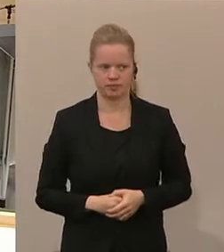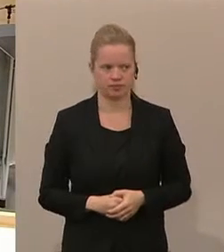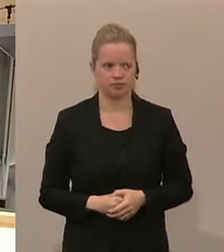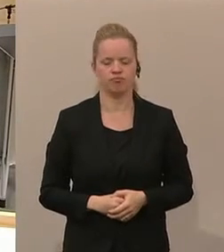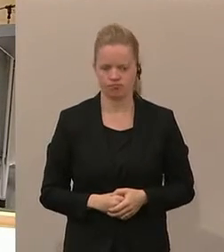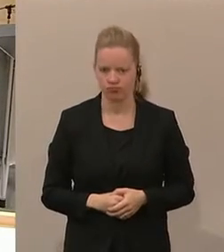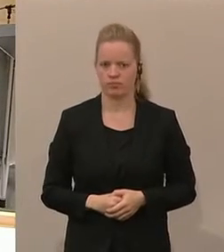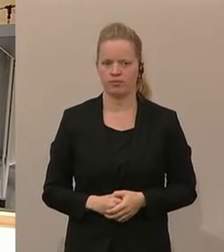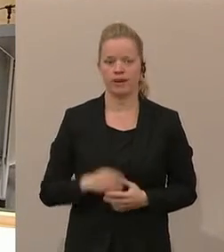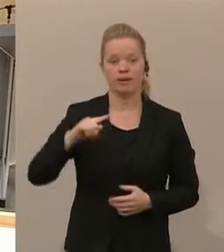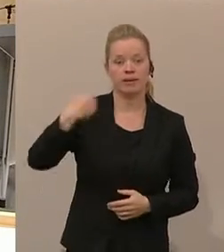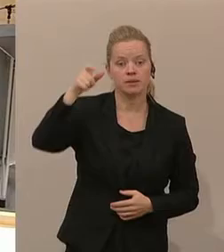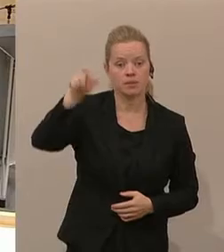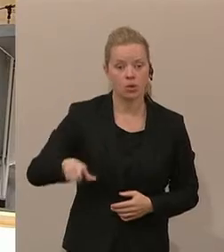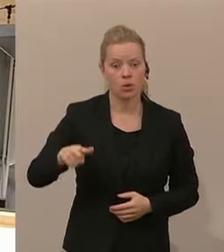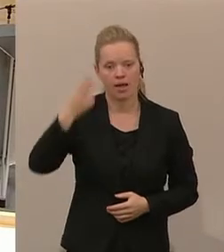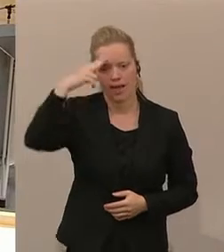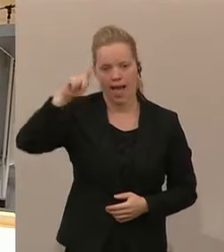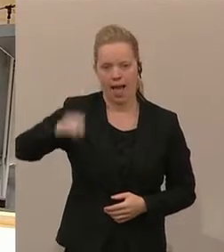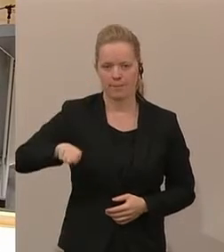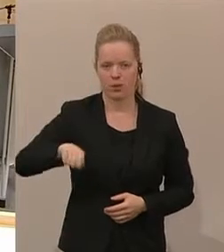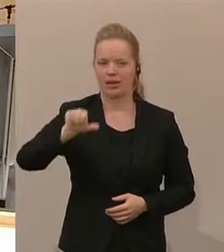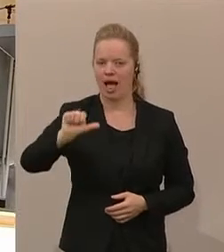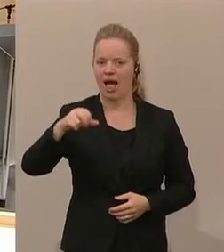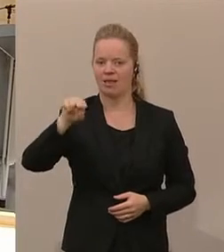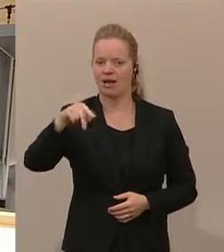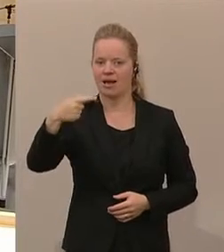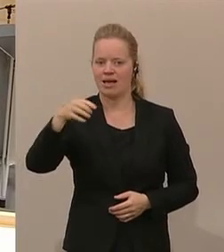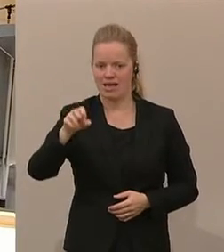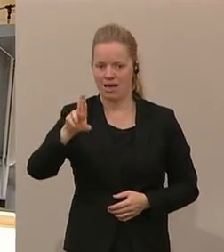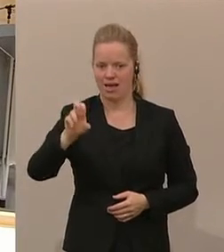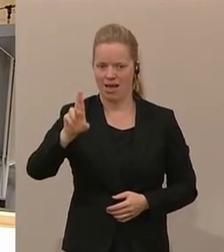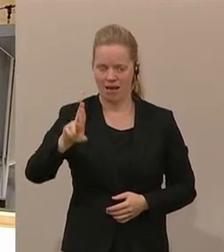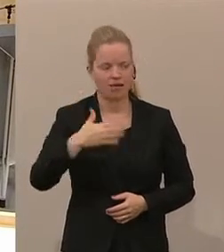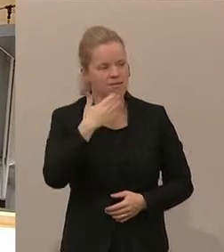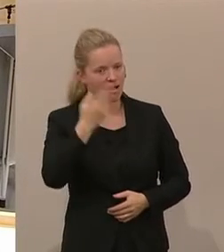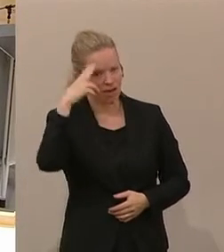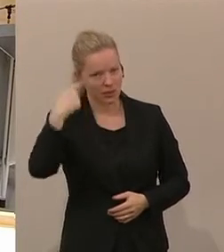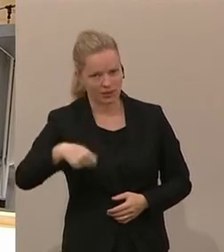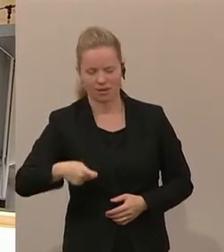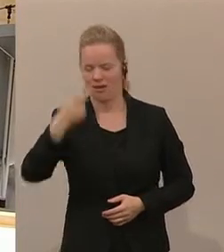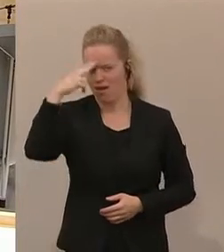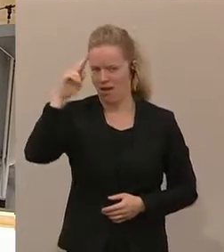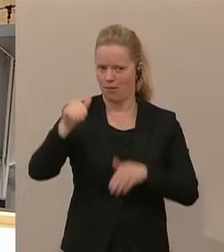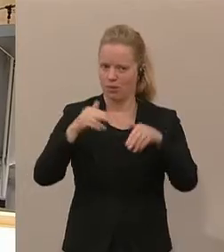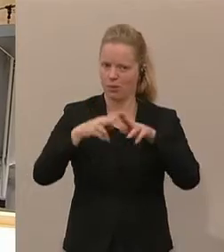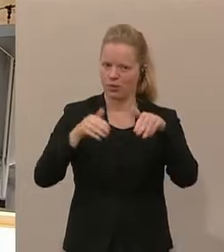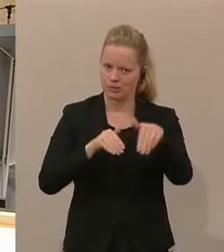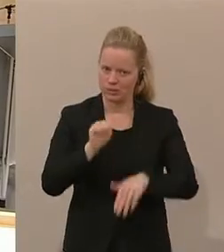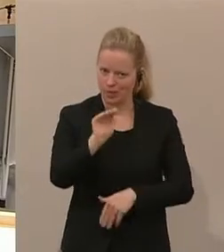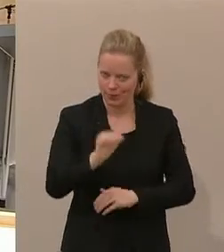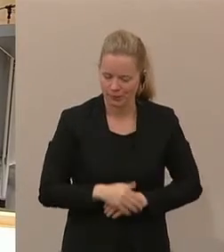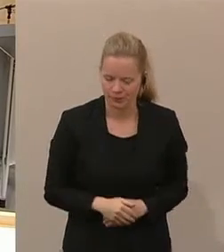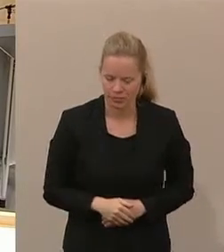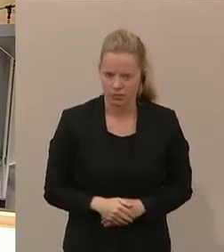Die nächste Frage wird gestellt von Abgeordneten Angerer, bitte. Danke, Herr Präsident. Herr Minister, wir